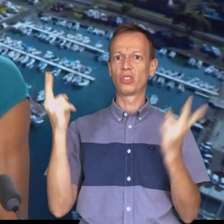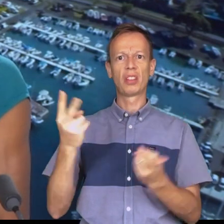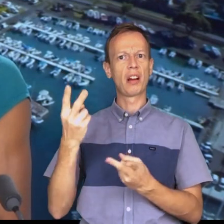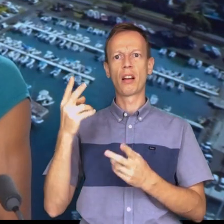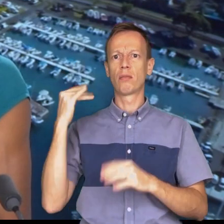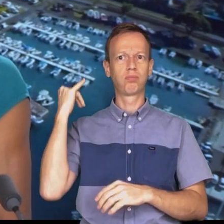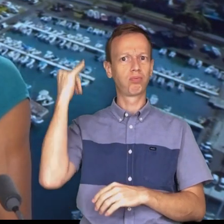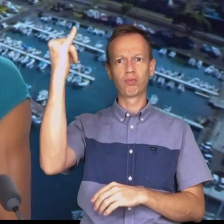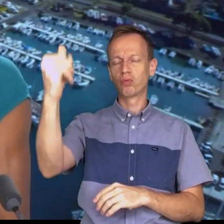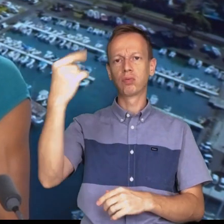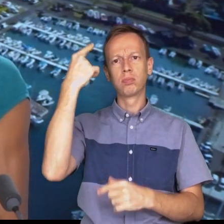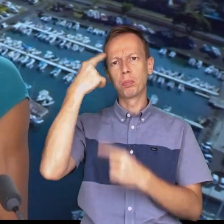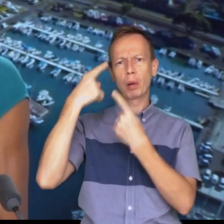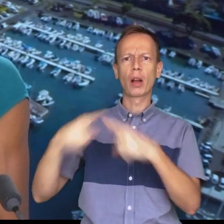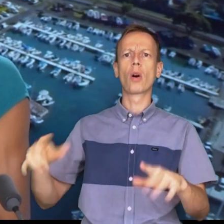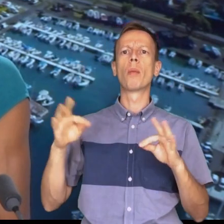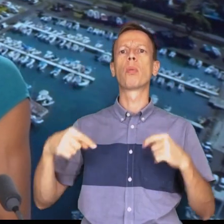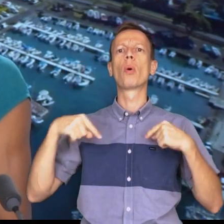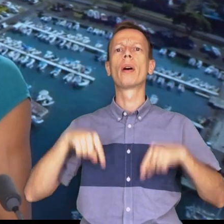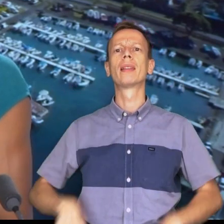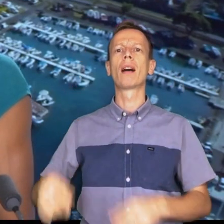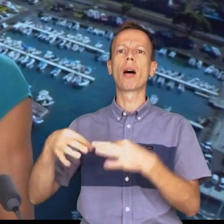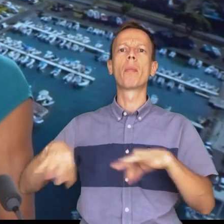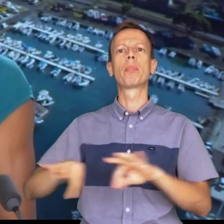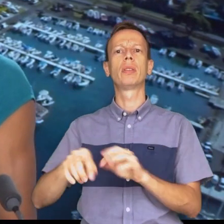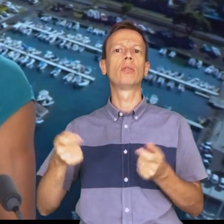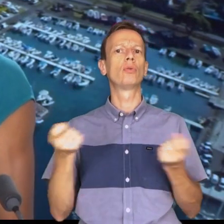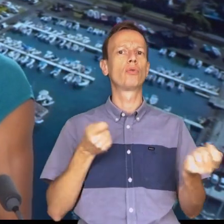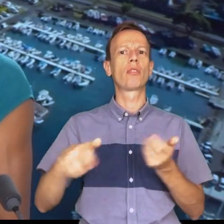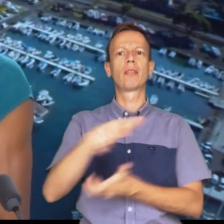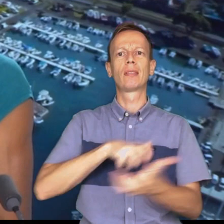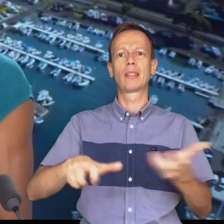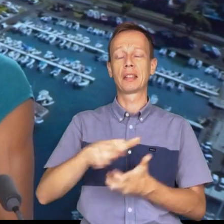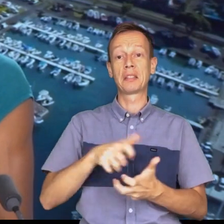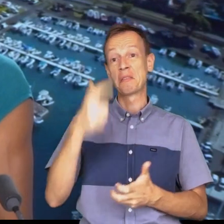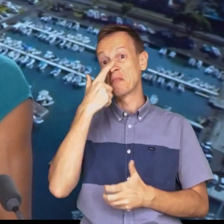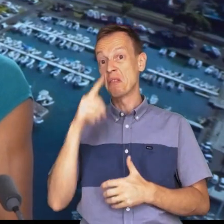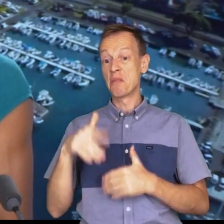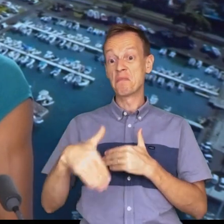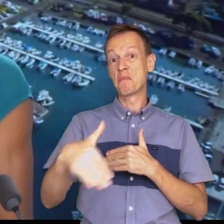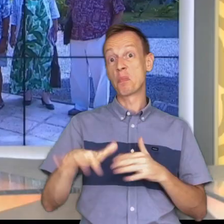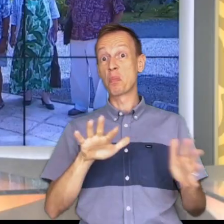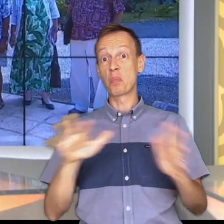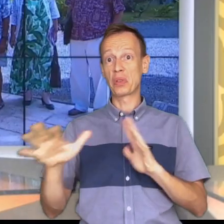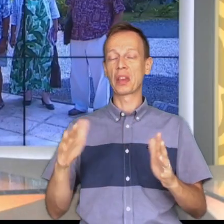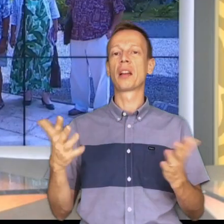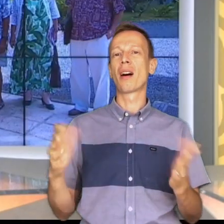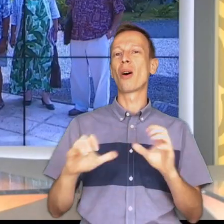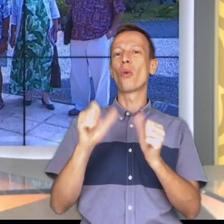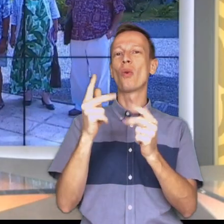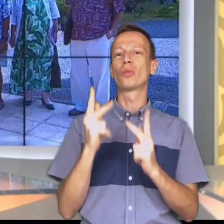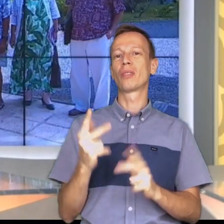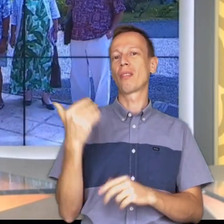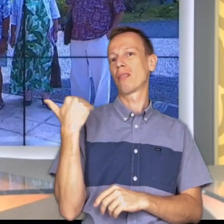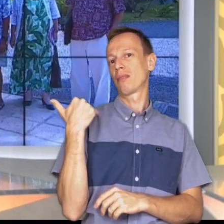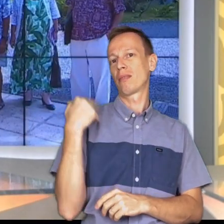contester la gestion de la crise sanitaire par l'État et le pays plane toujours. Les syndicats sont reçus depuis 11 heures par le haut-commissaire et le président du pays,